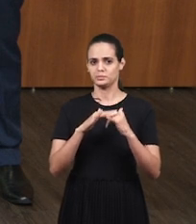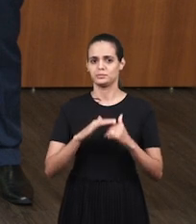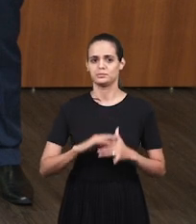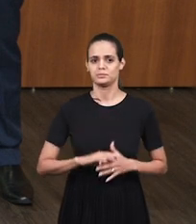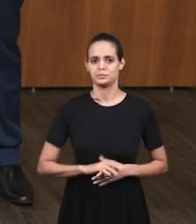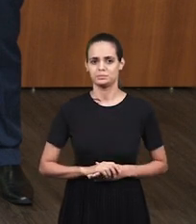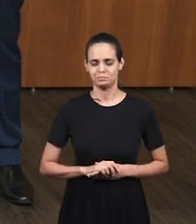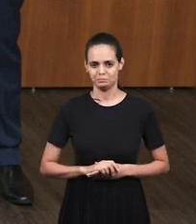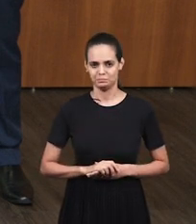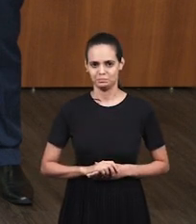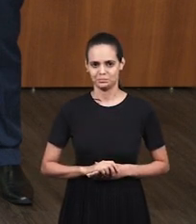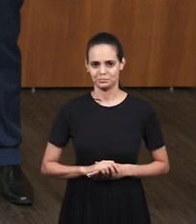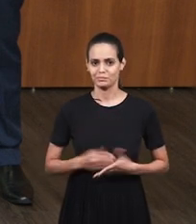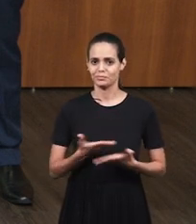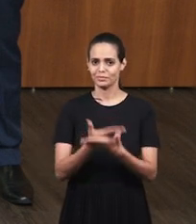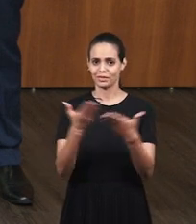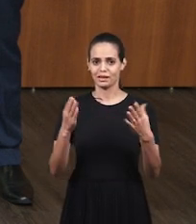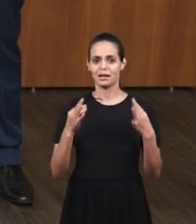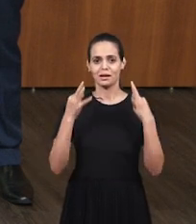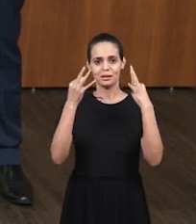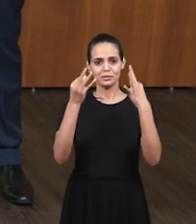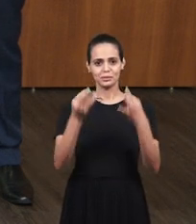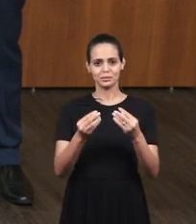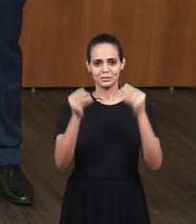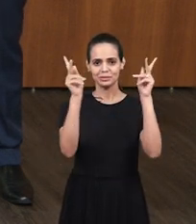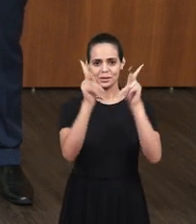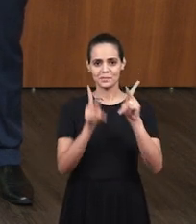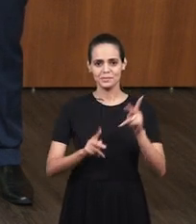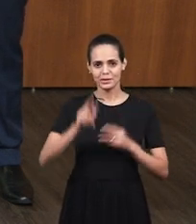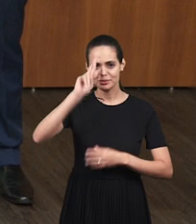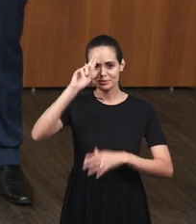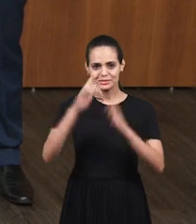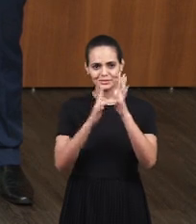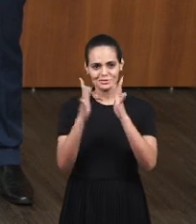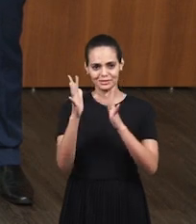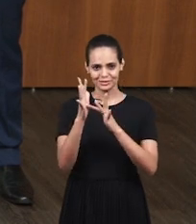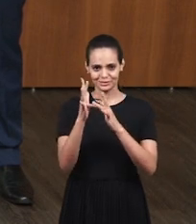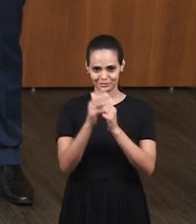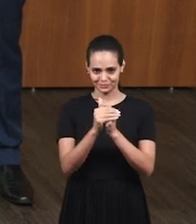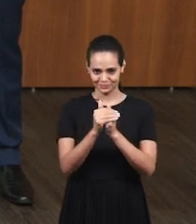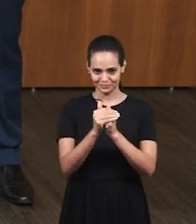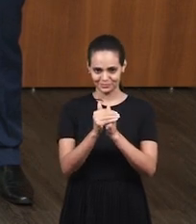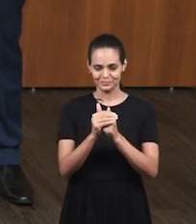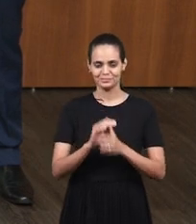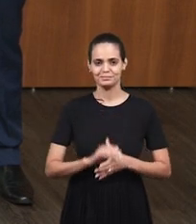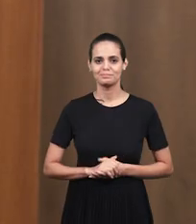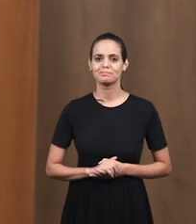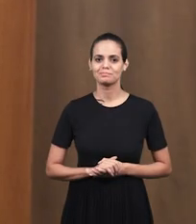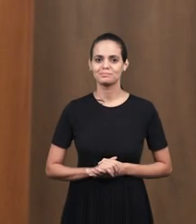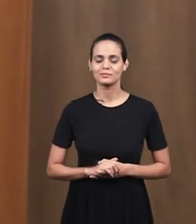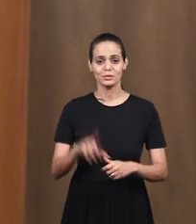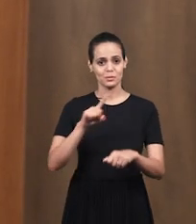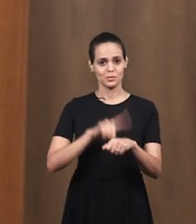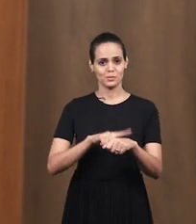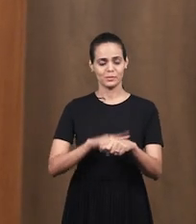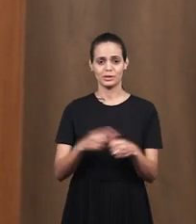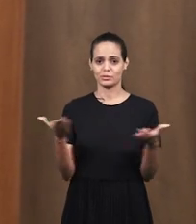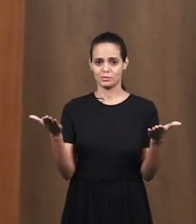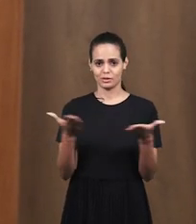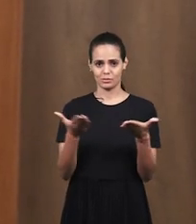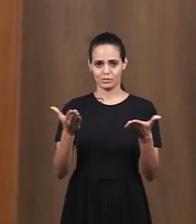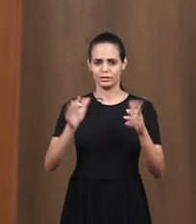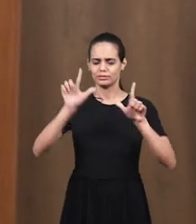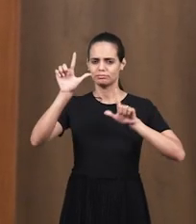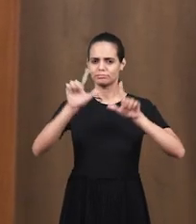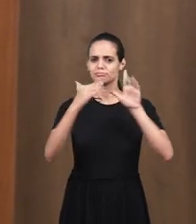à 9h40 du matin, par le canal YouTube. À tous,